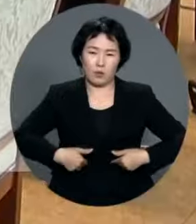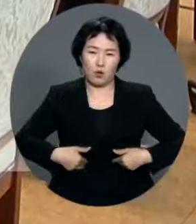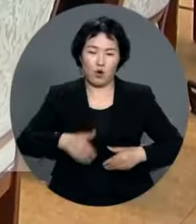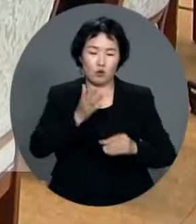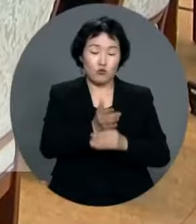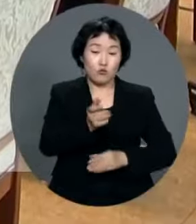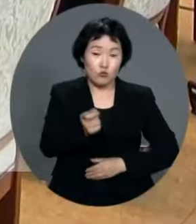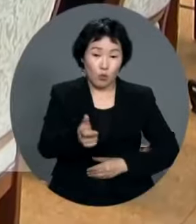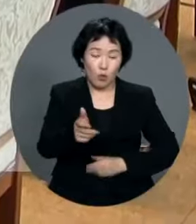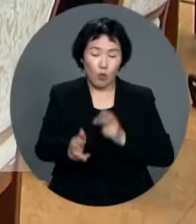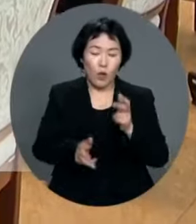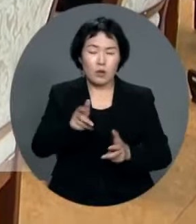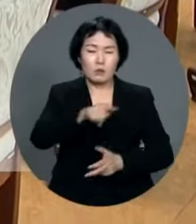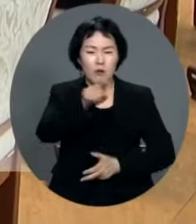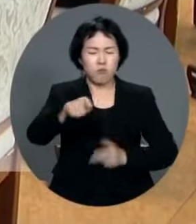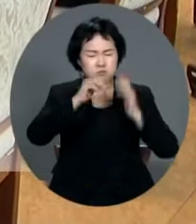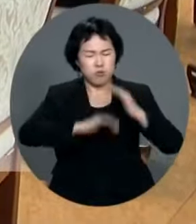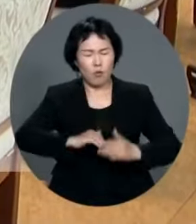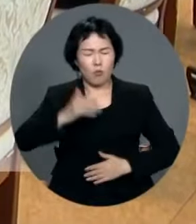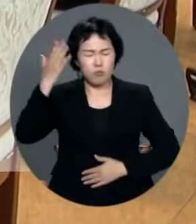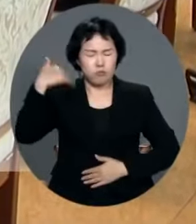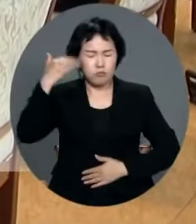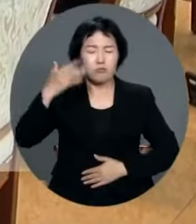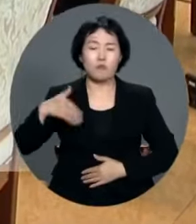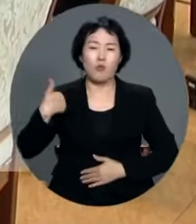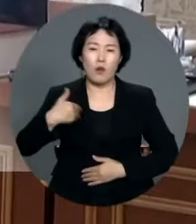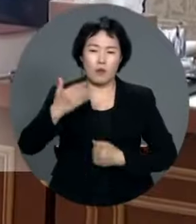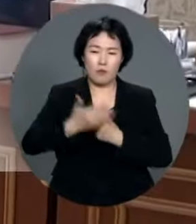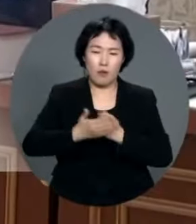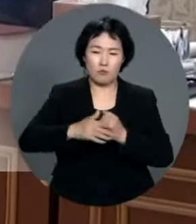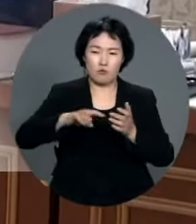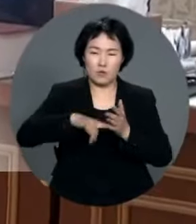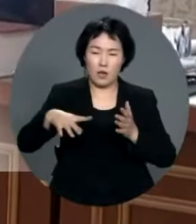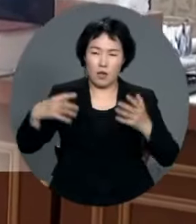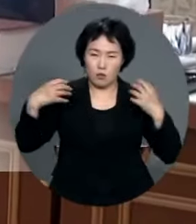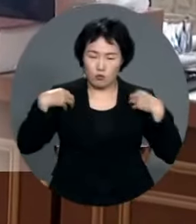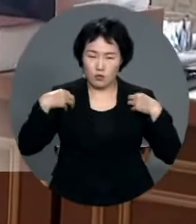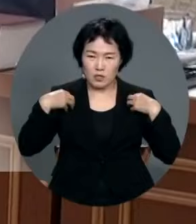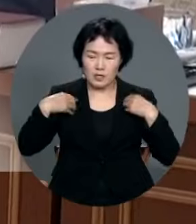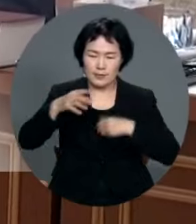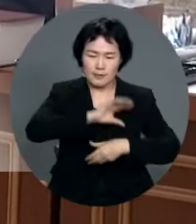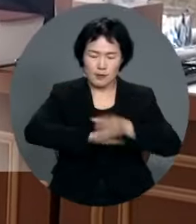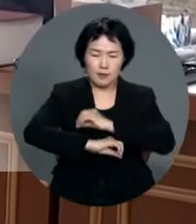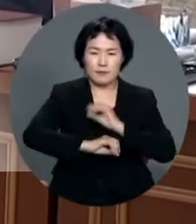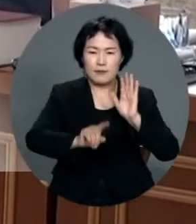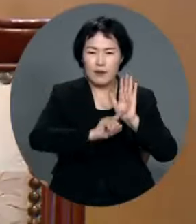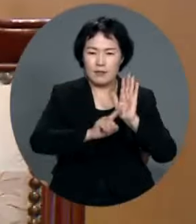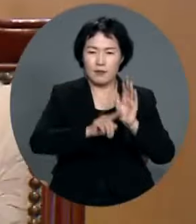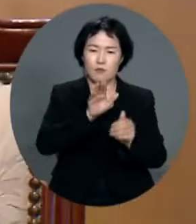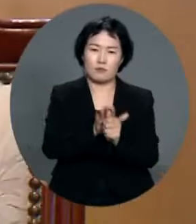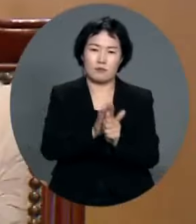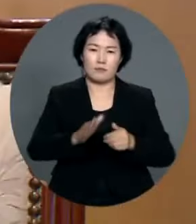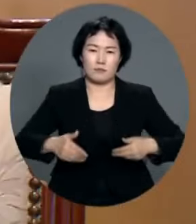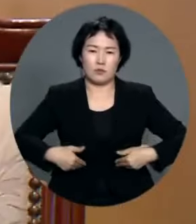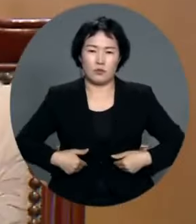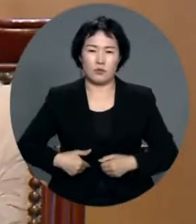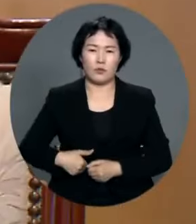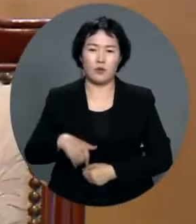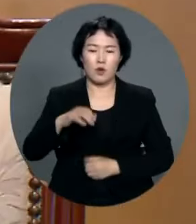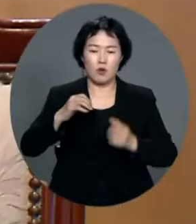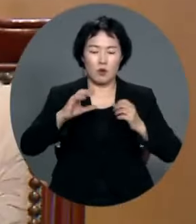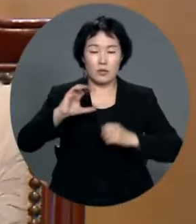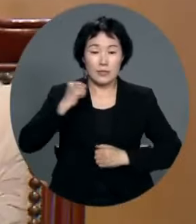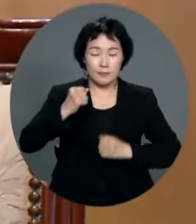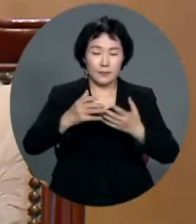중소기업 절반 이상이 이를 모르고 있다며 대구 본부세관이 적극 안내하고 지원할 것을 주문했습니다. 이인선